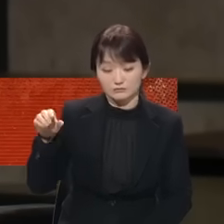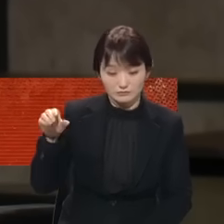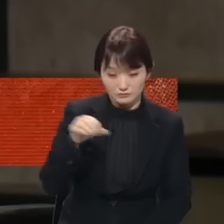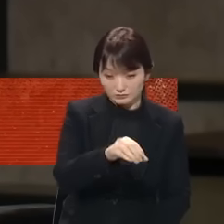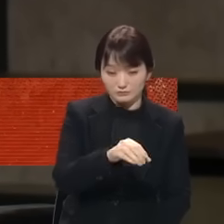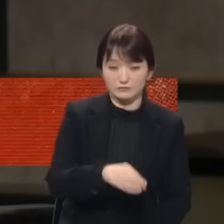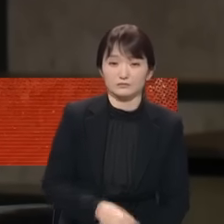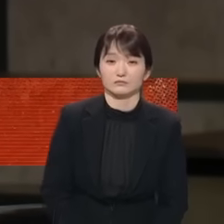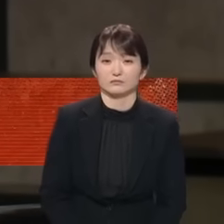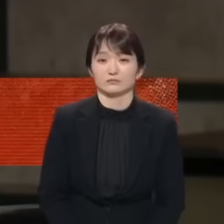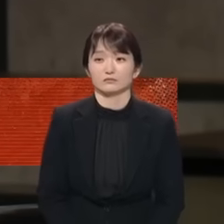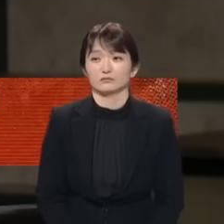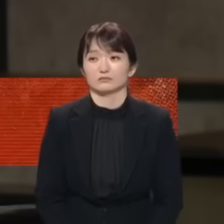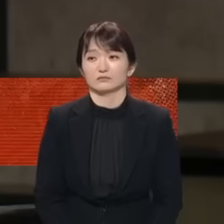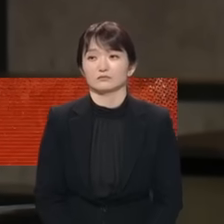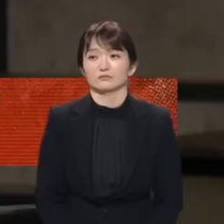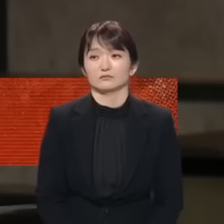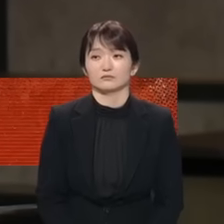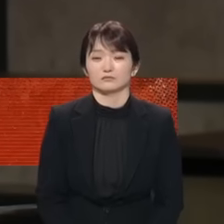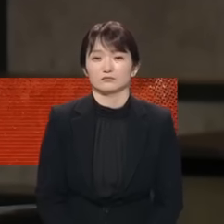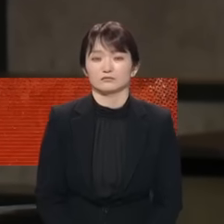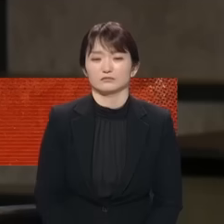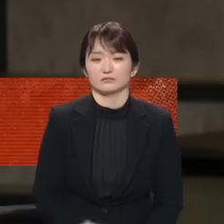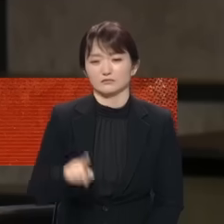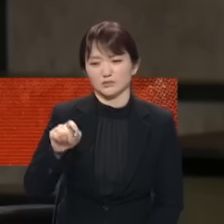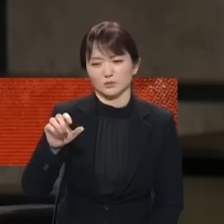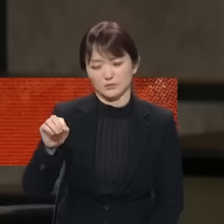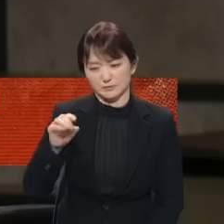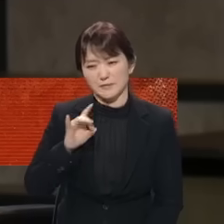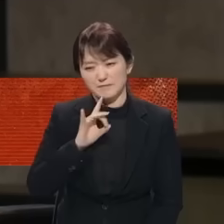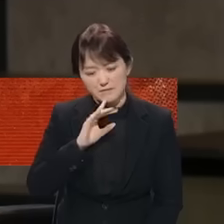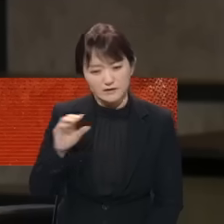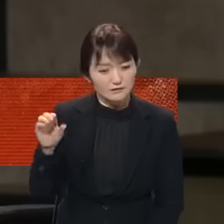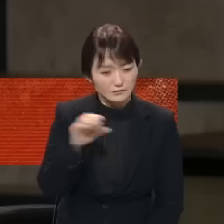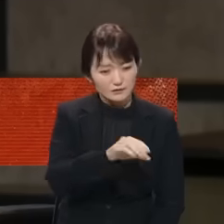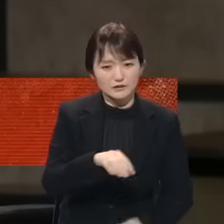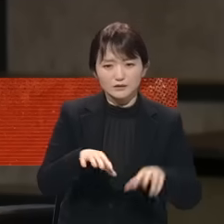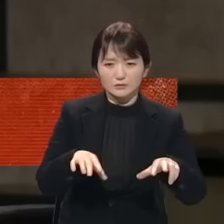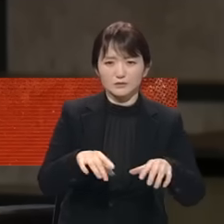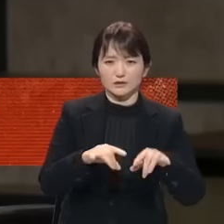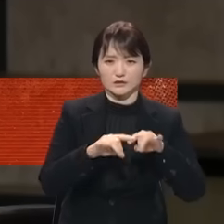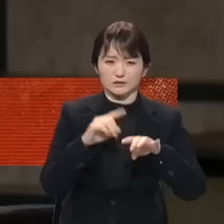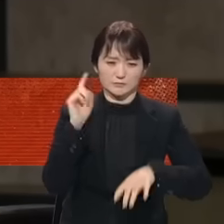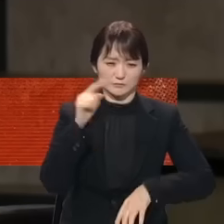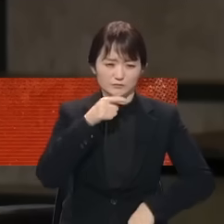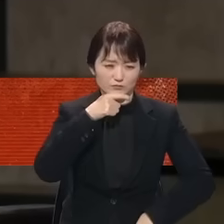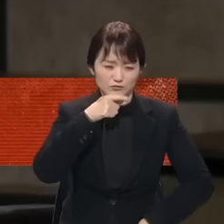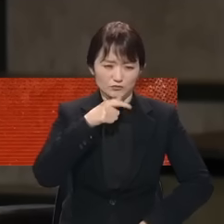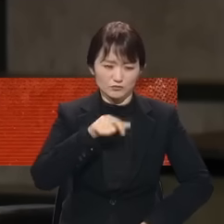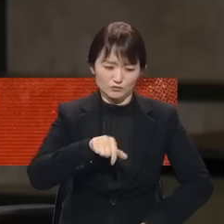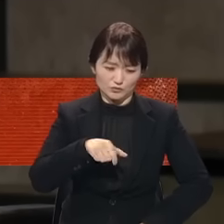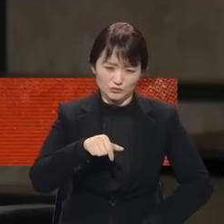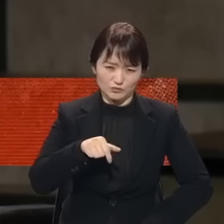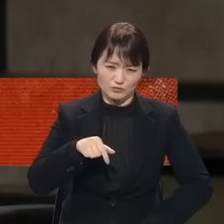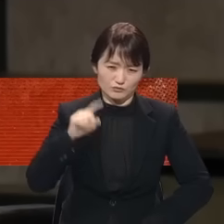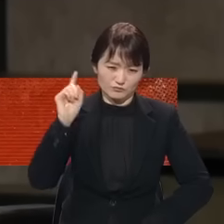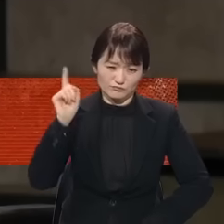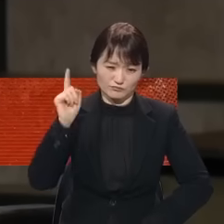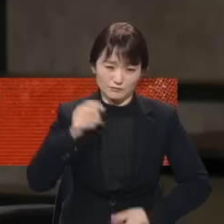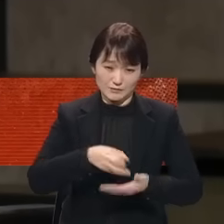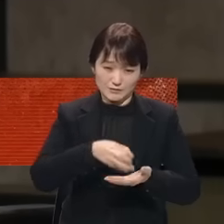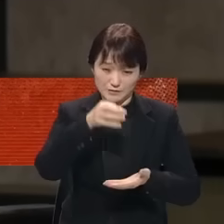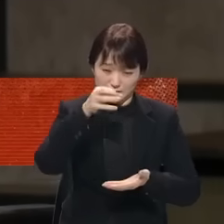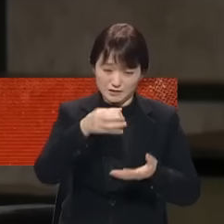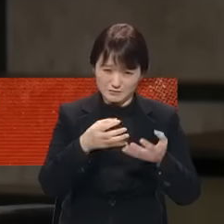올리기는 하는데 딱 그거만 주고 조금이라도 아 이번에 공과금이 너무 많이 나왔어 그러면 딱 보면서 그걸 왜 나한테 얘기하냐 뭐 이런